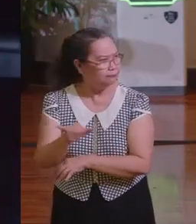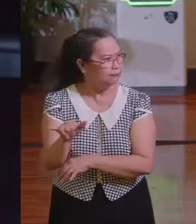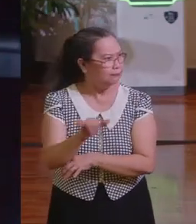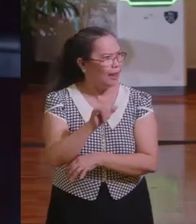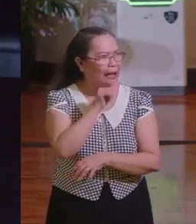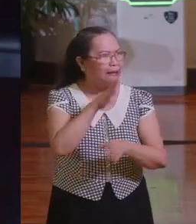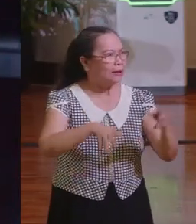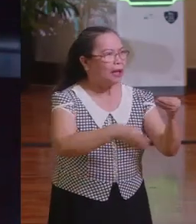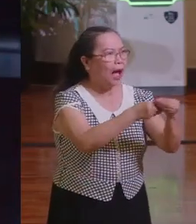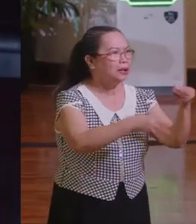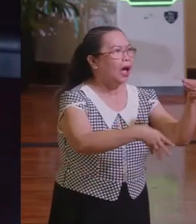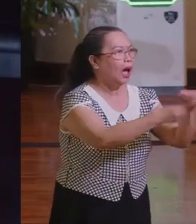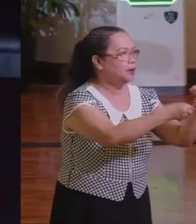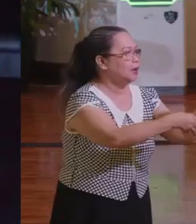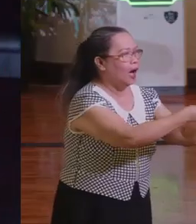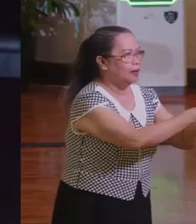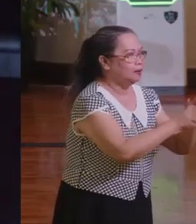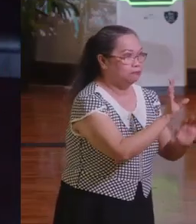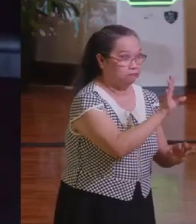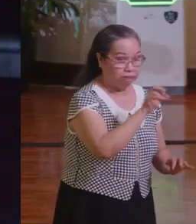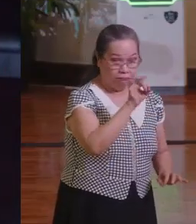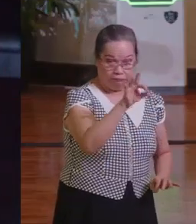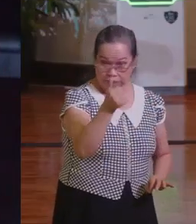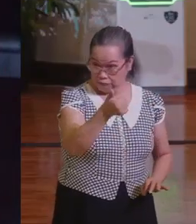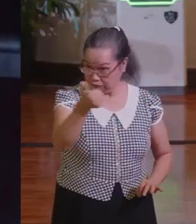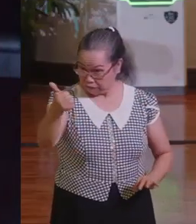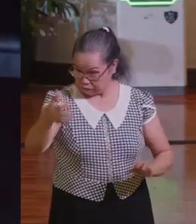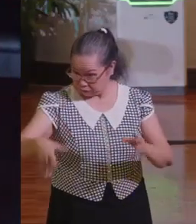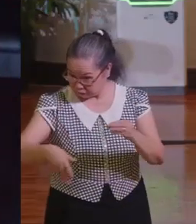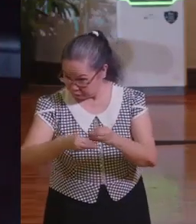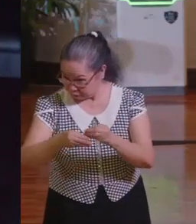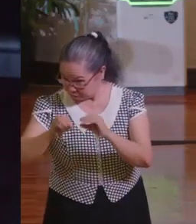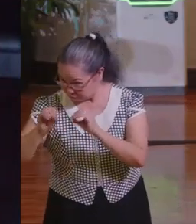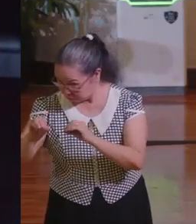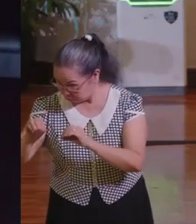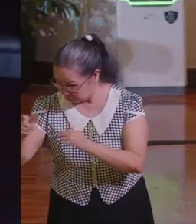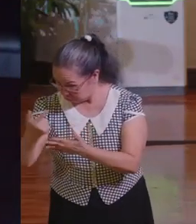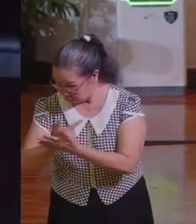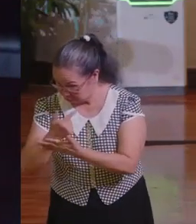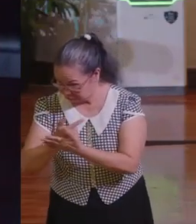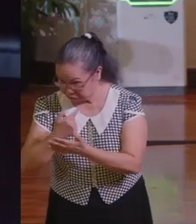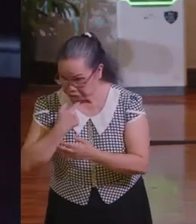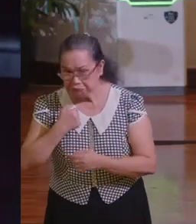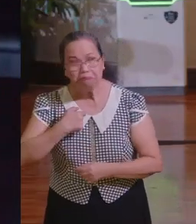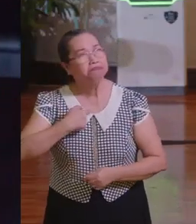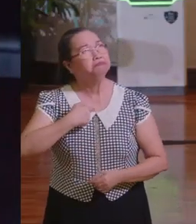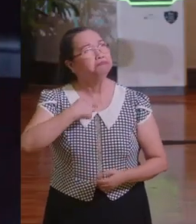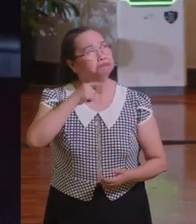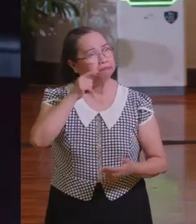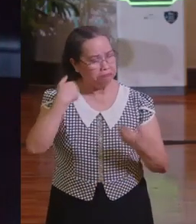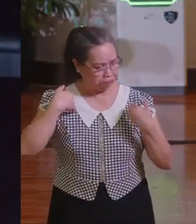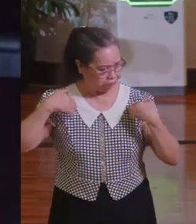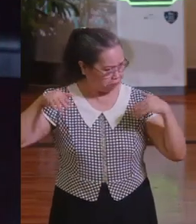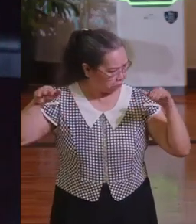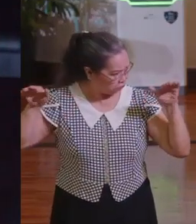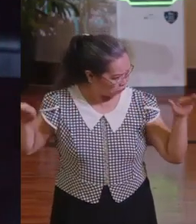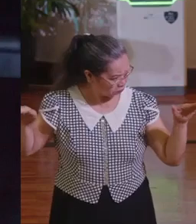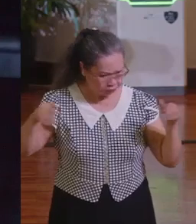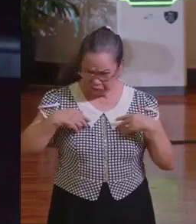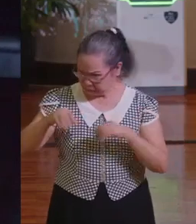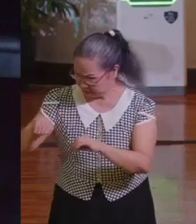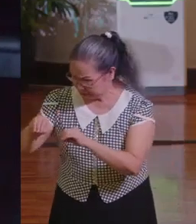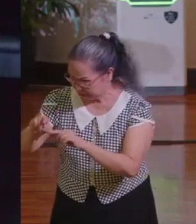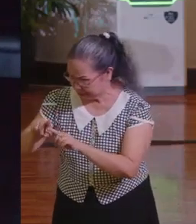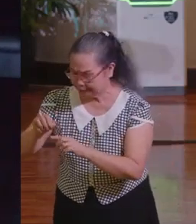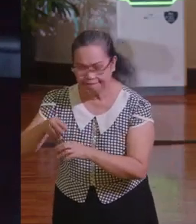na yon. Kung meron daw pong magtuturo ng ibang gospel, kahit na po siya o kahit na anghel, ay